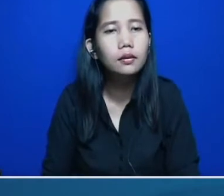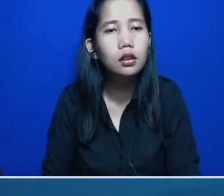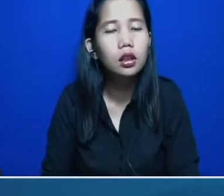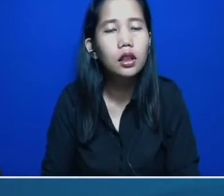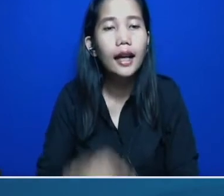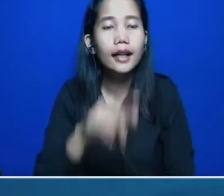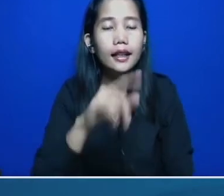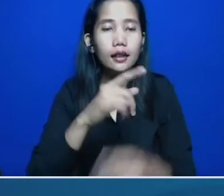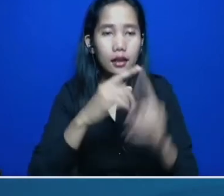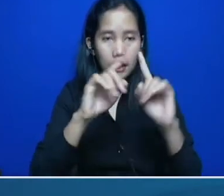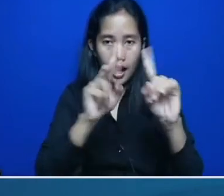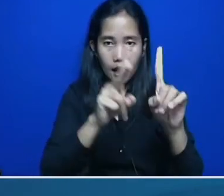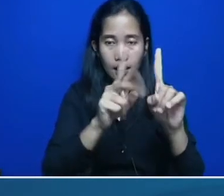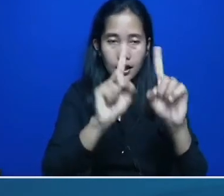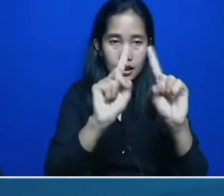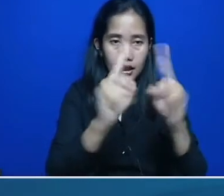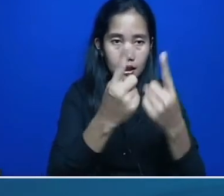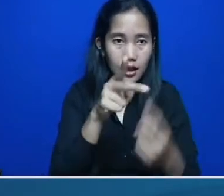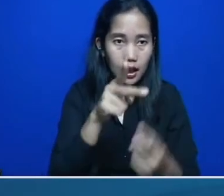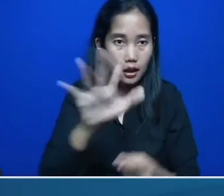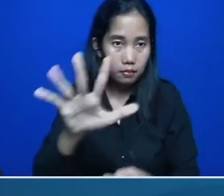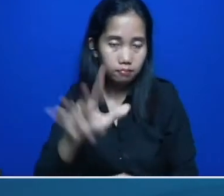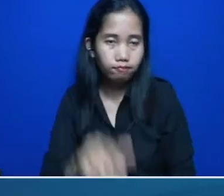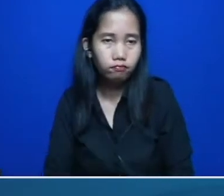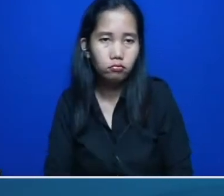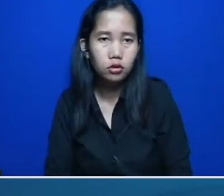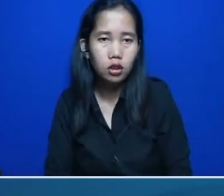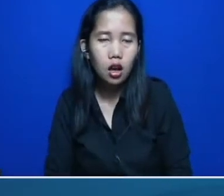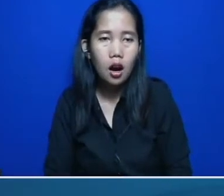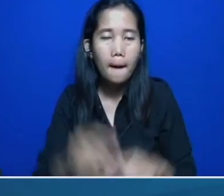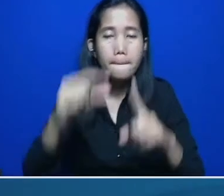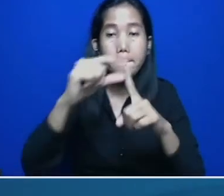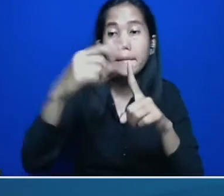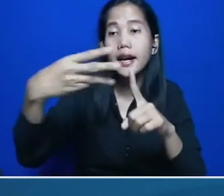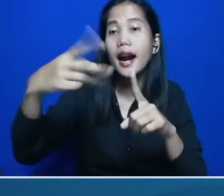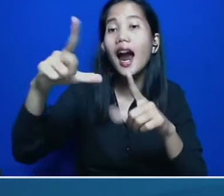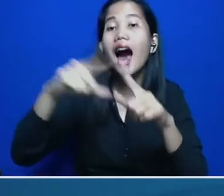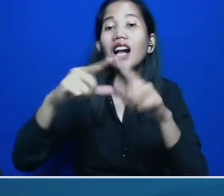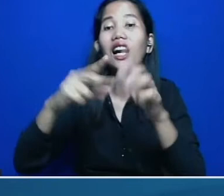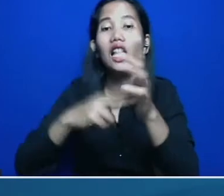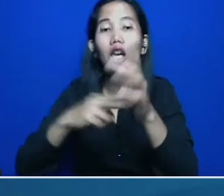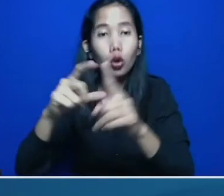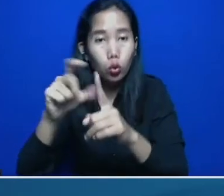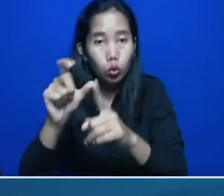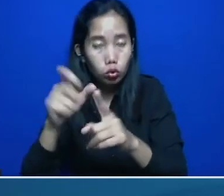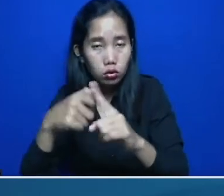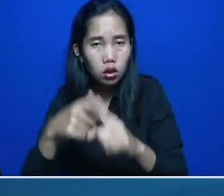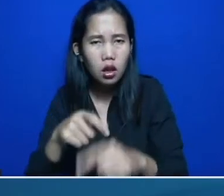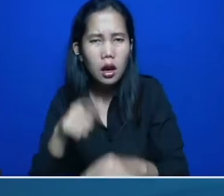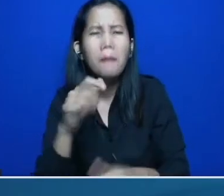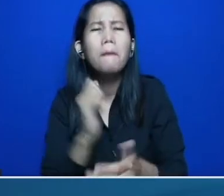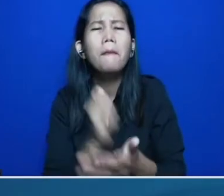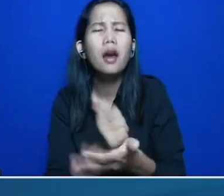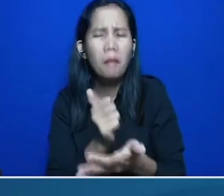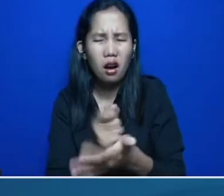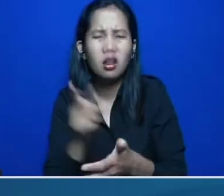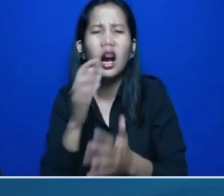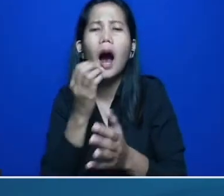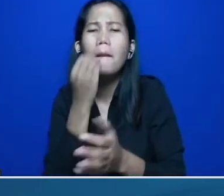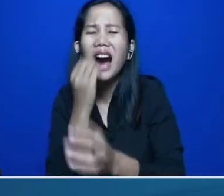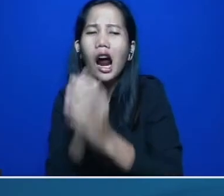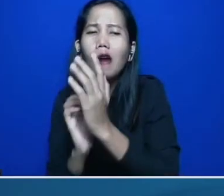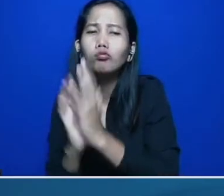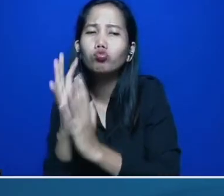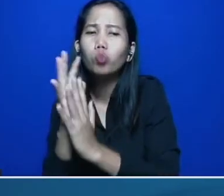contoh lagi pelanduk memang lama Biya tapi tidak berkuku belah haram Itu bagimu